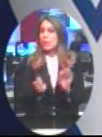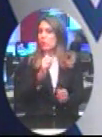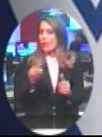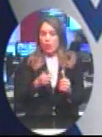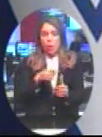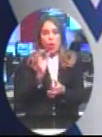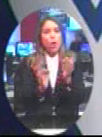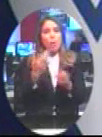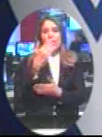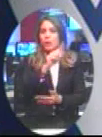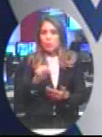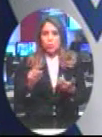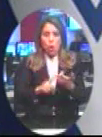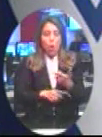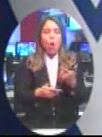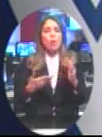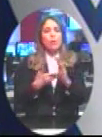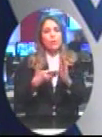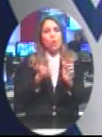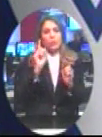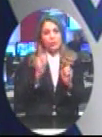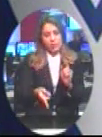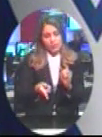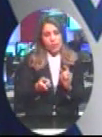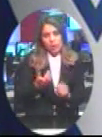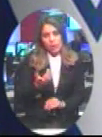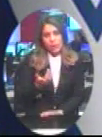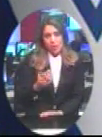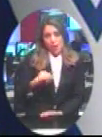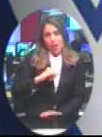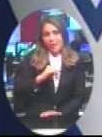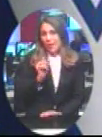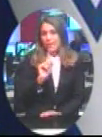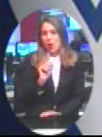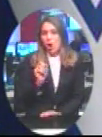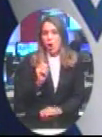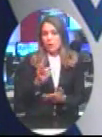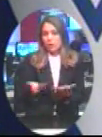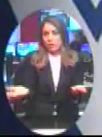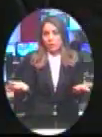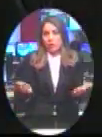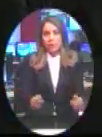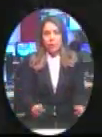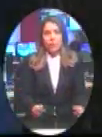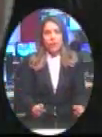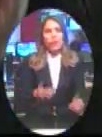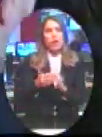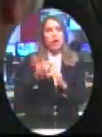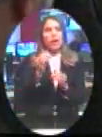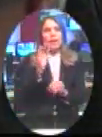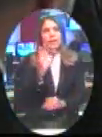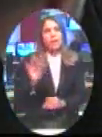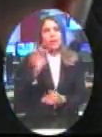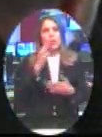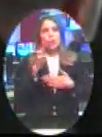עוד הביקורת נעשית לגופו של עניין ולא לגופו של אדם, ושהביקורת היא עניינית. לאחר טקס השבעת השופטים המתוח התקיים מפגש נינוח